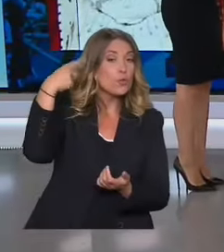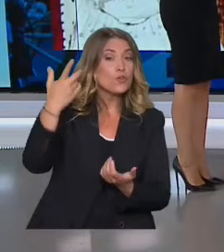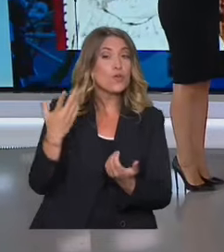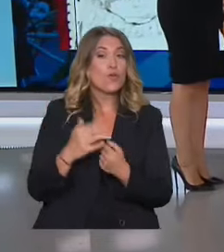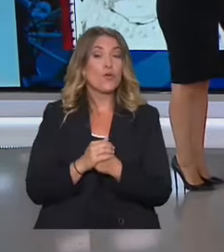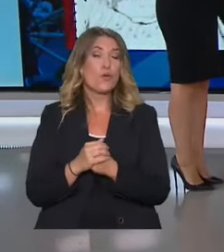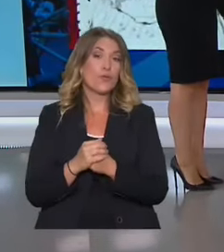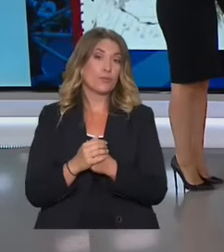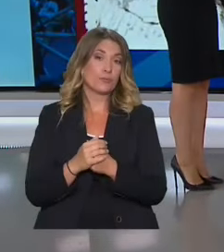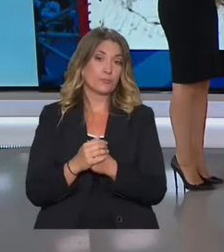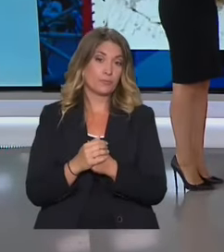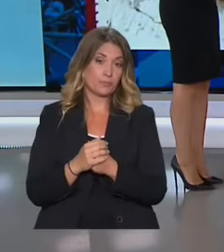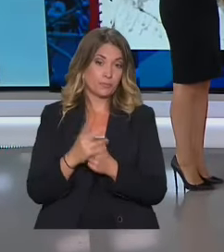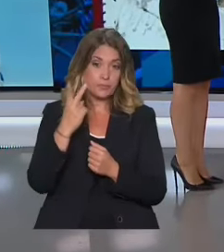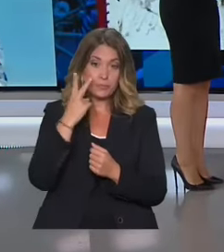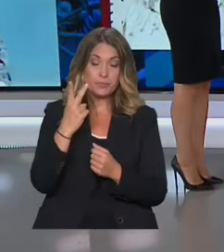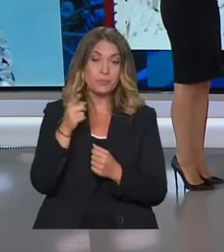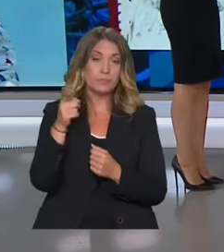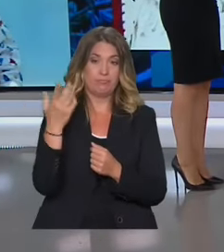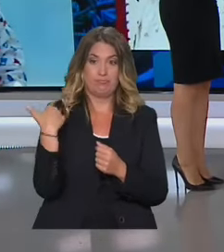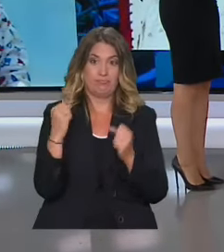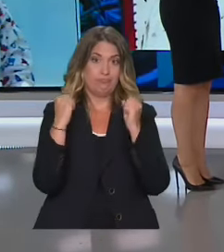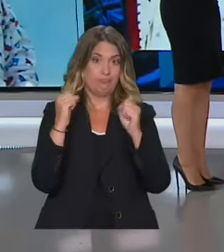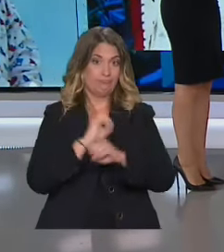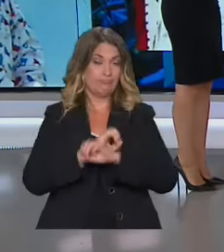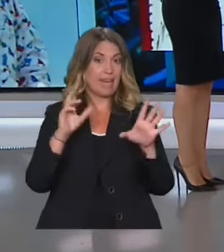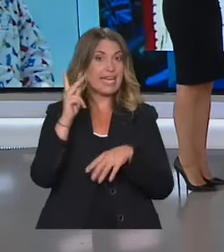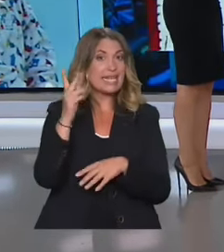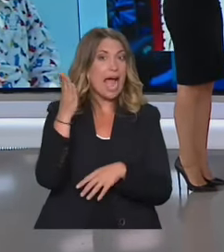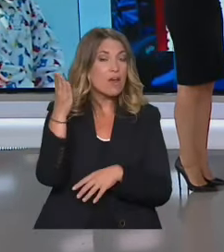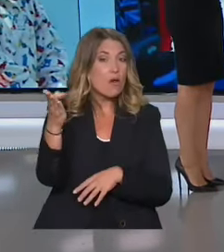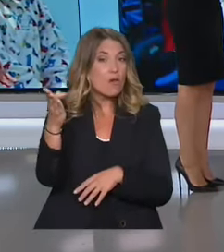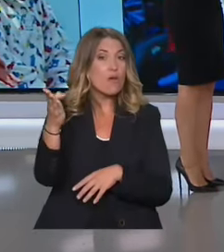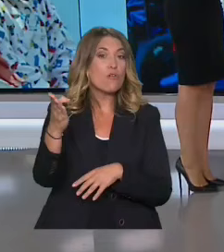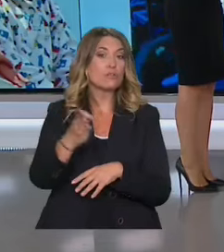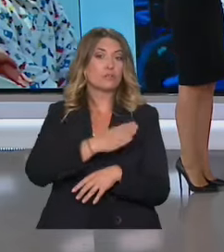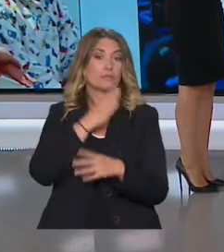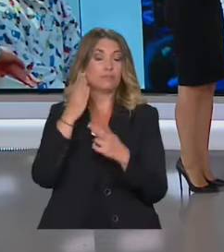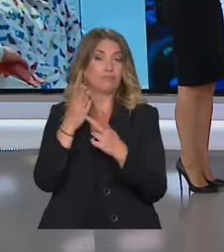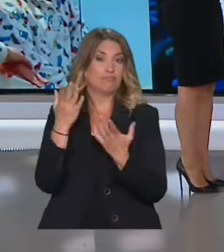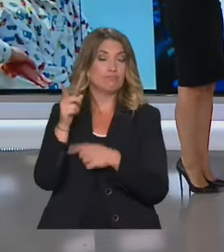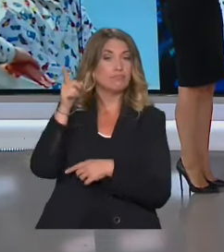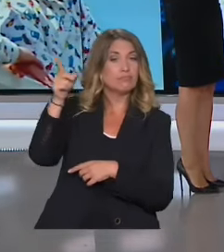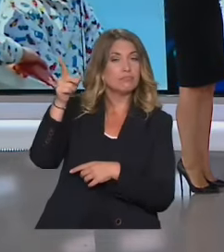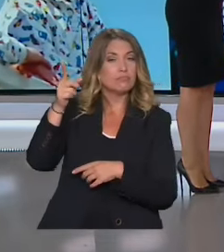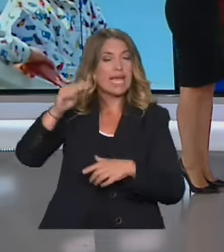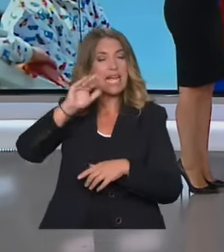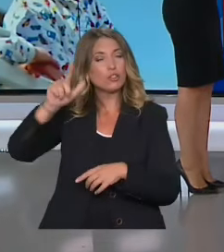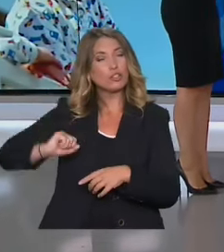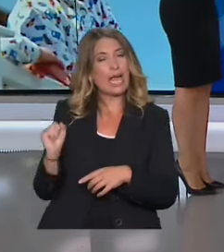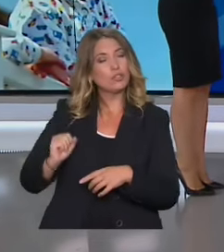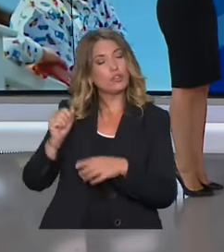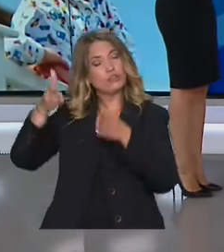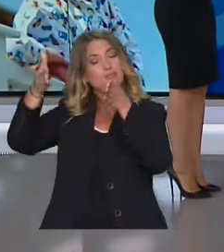μεριά το Λονδίνο, όπου έφτασε πριν από λίγο, το είδαμε και ζωντανά ο Κάρολος, αλλά και το Μπαλμόραλ που παραμένει ισορρός της Ελισάβετ. Για πες μας.